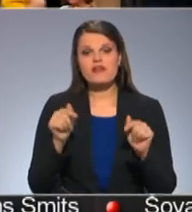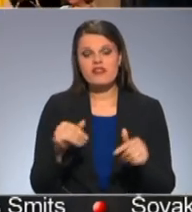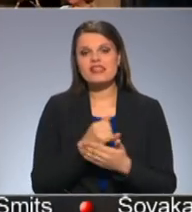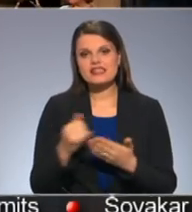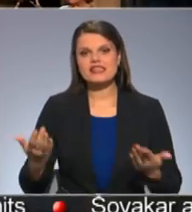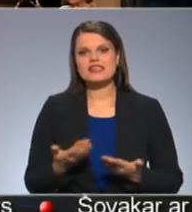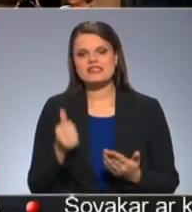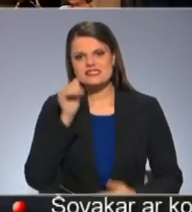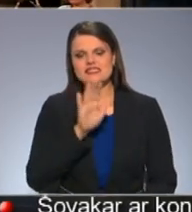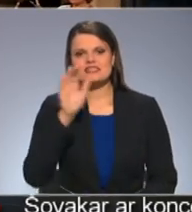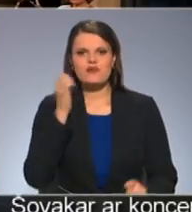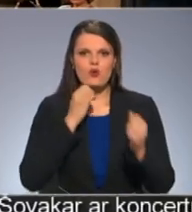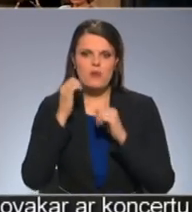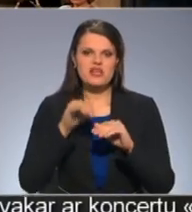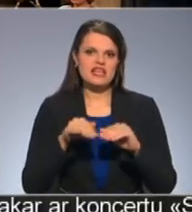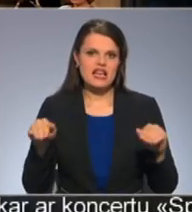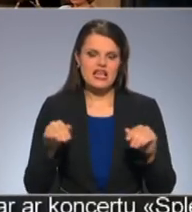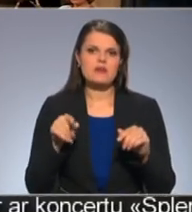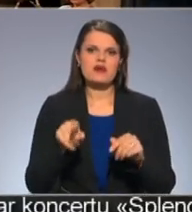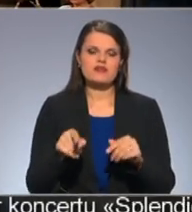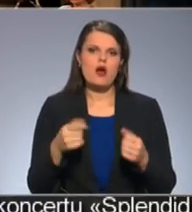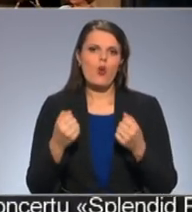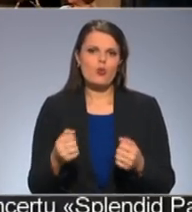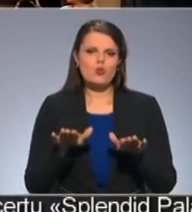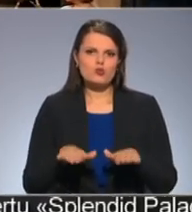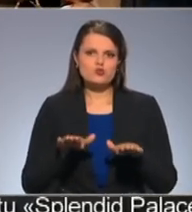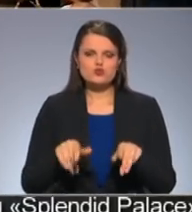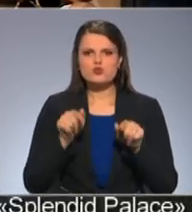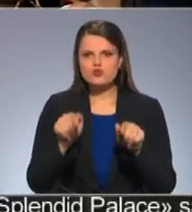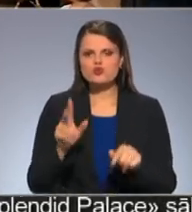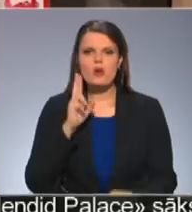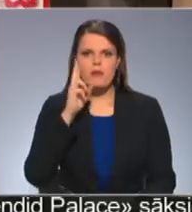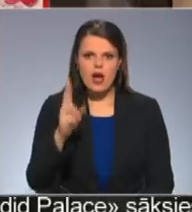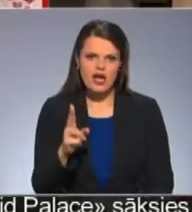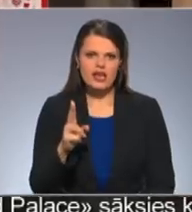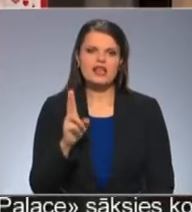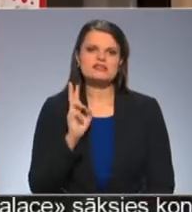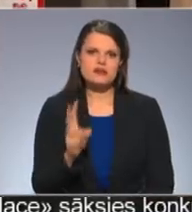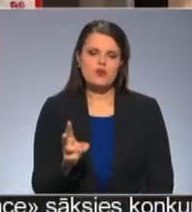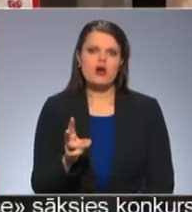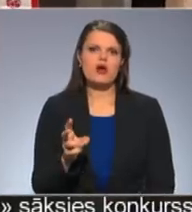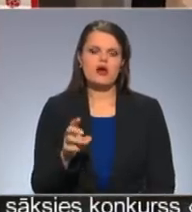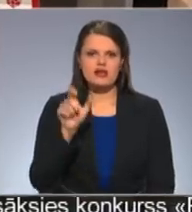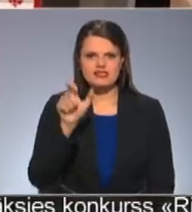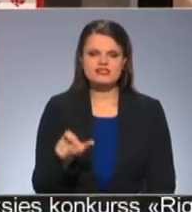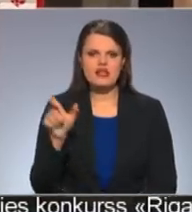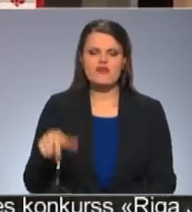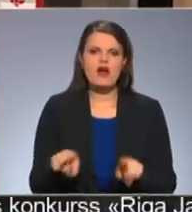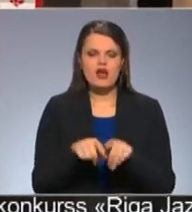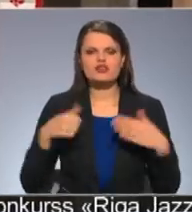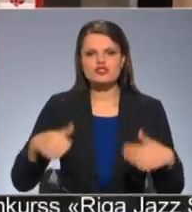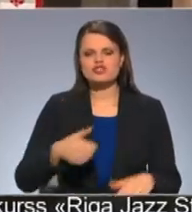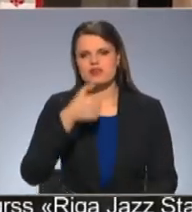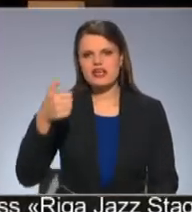tīras atdzīves komēdijas līmenī tā uztur šo pārliecību, ka cilvēkiem arī